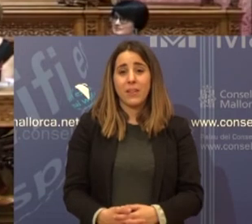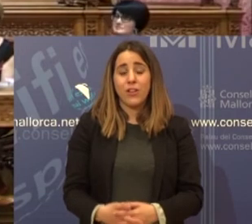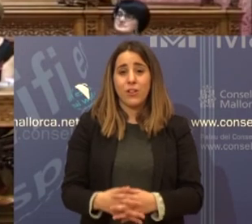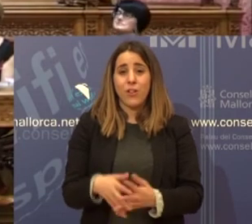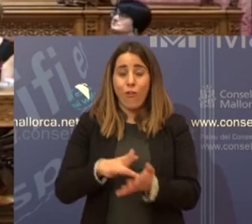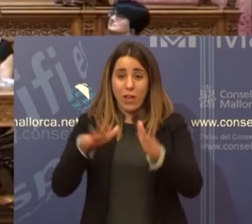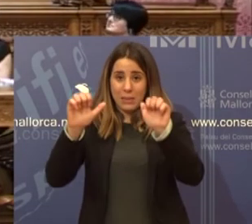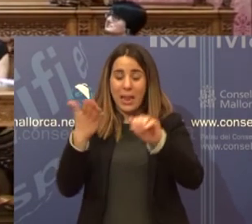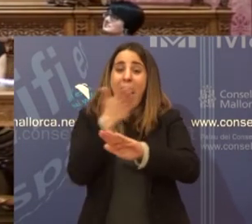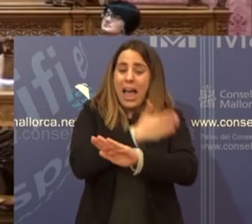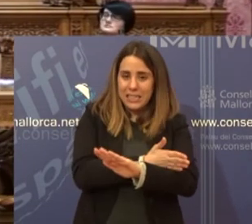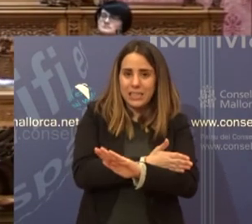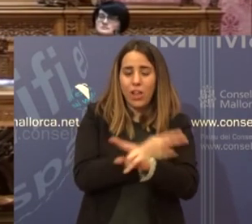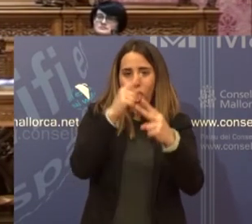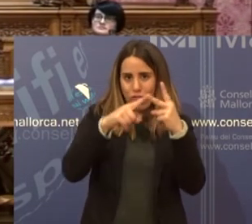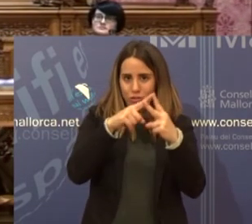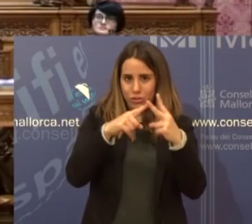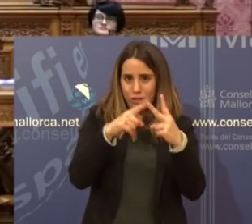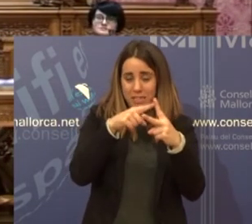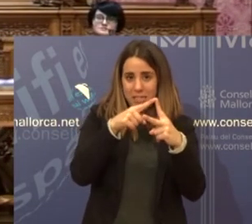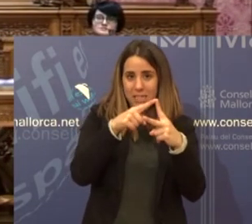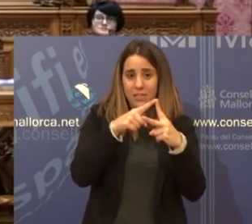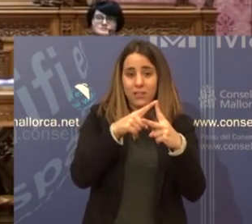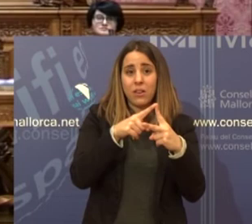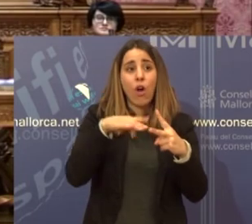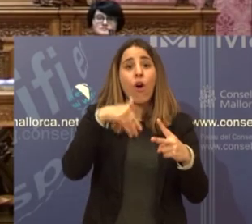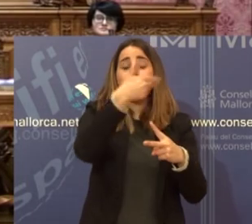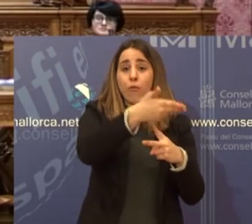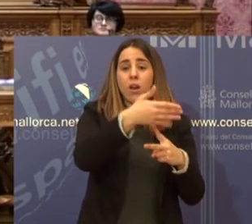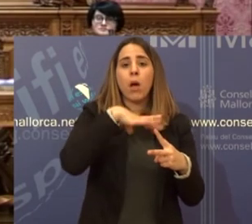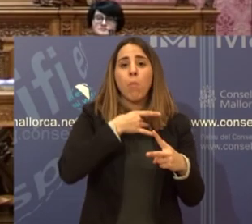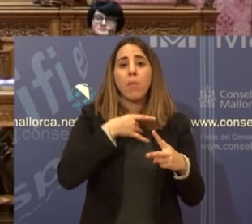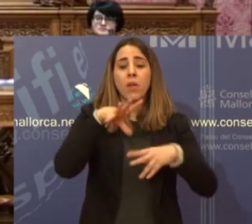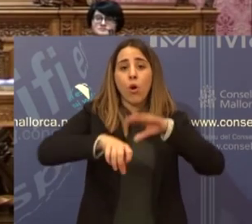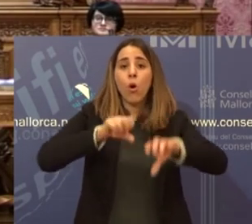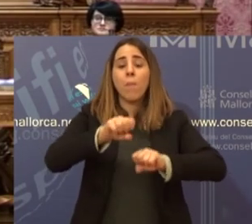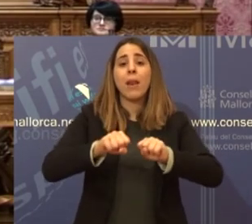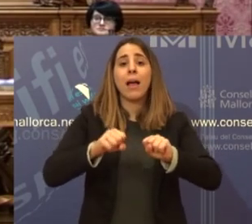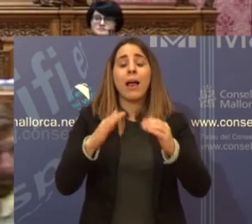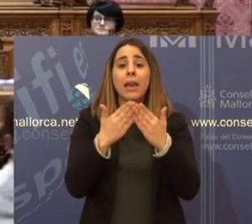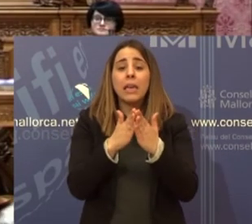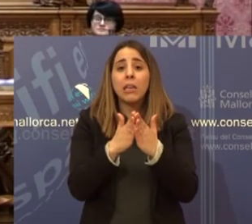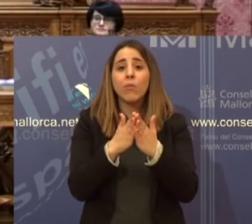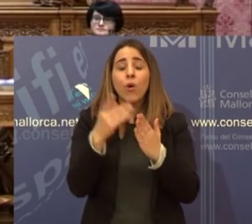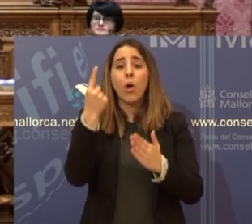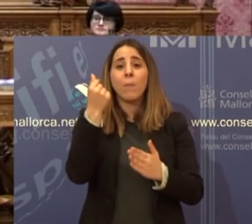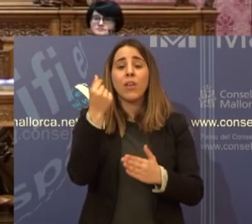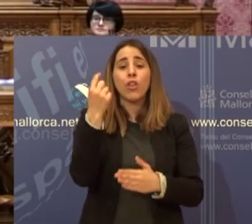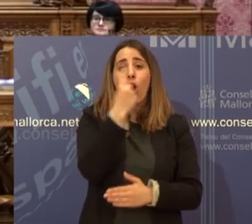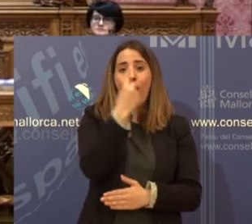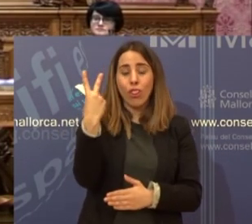Abans de despedir-nos, dues coses més. De fora tindreu ocasió d'adquirir aquest llibre per un preu